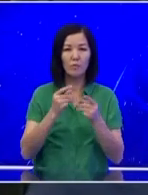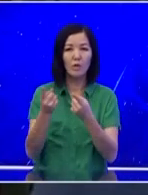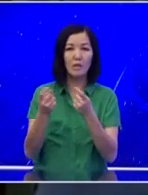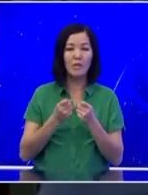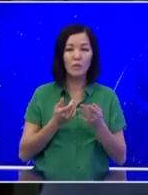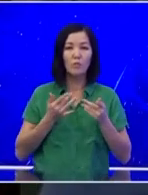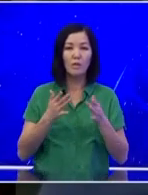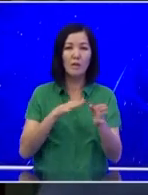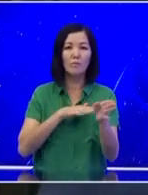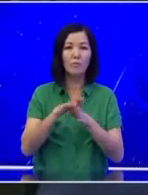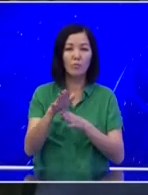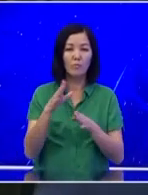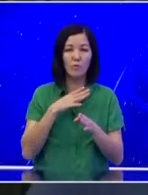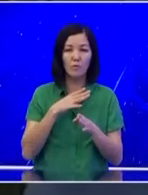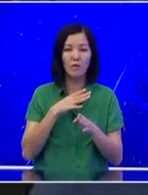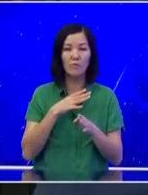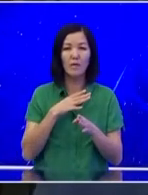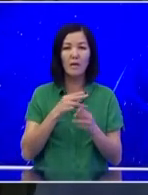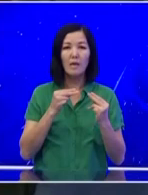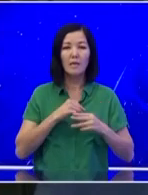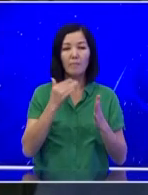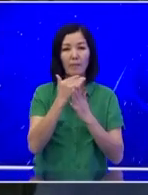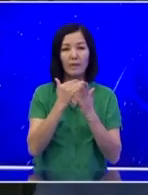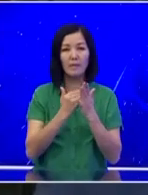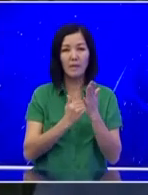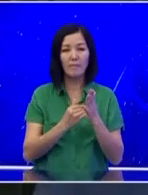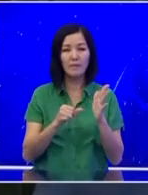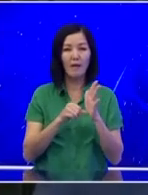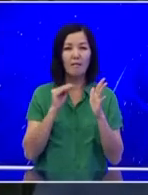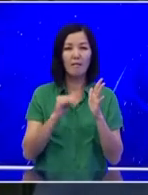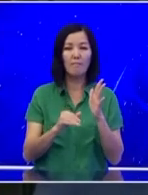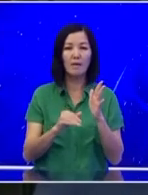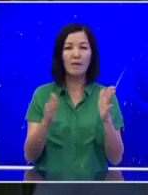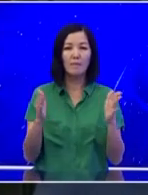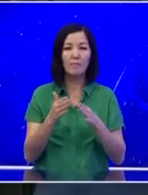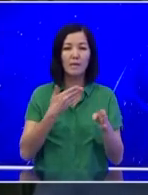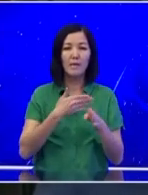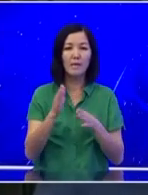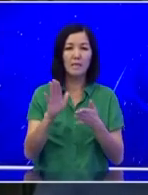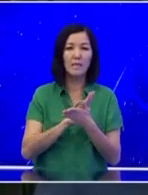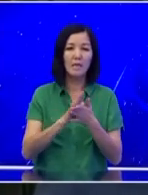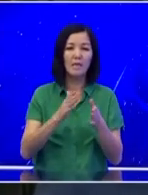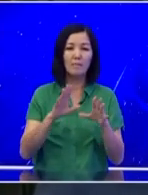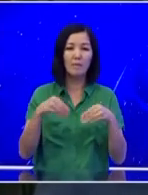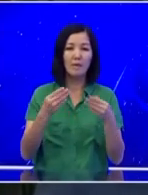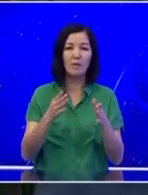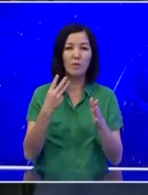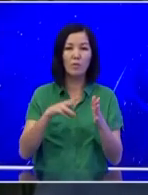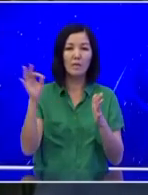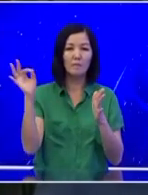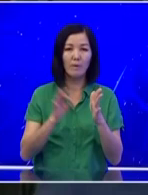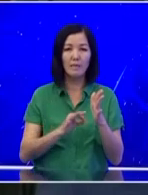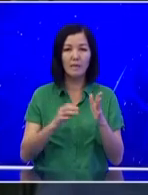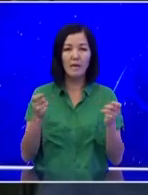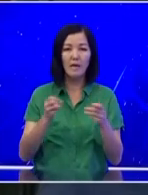талабы толығымен орындалуда. Еңбек бағдарламасы аясында 6000-нан астам микрокредит пен грант берілді. Оның 30%-ын